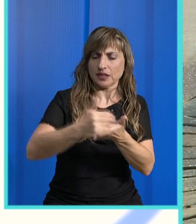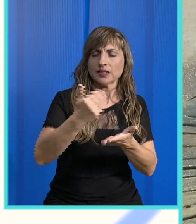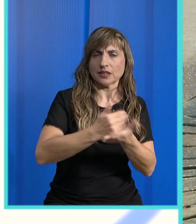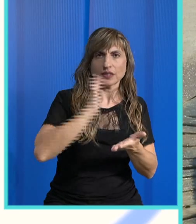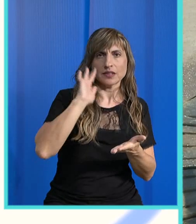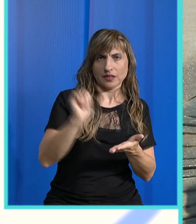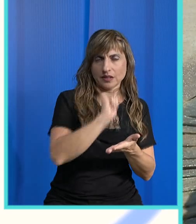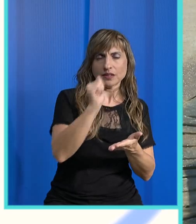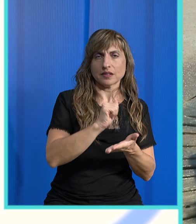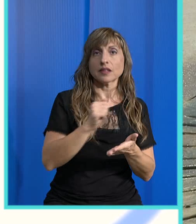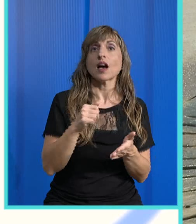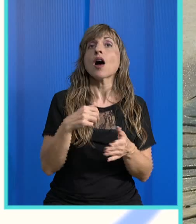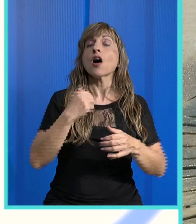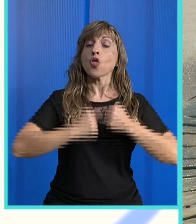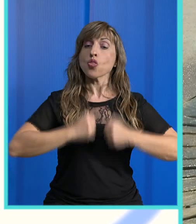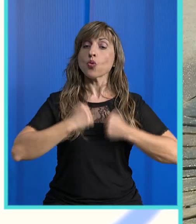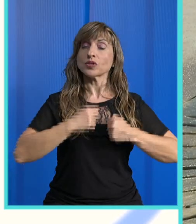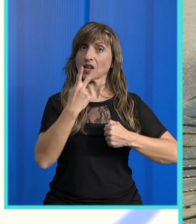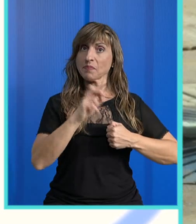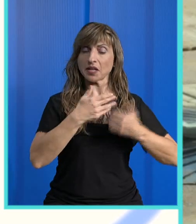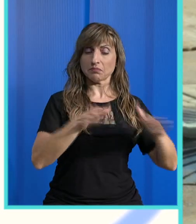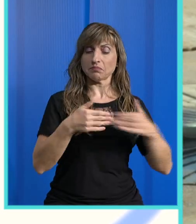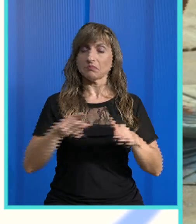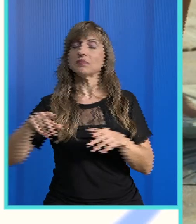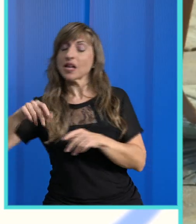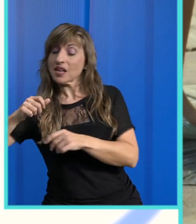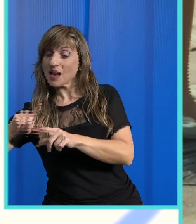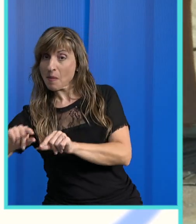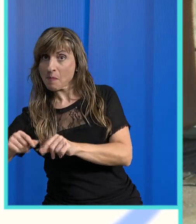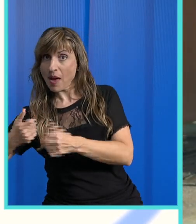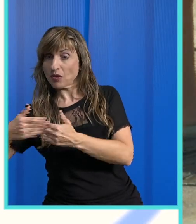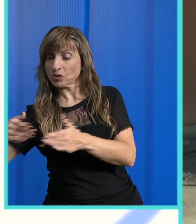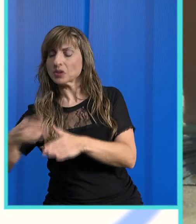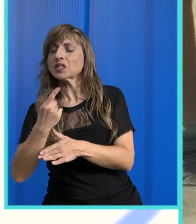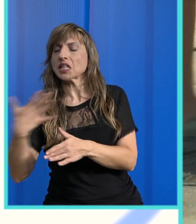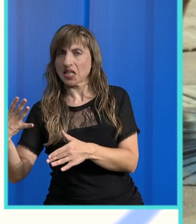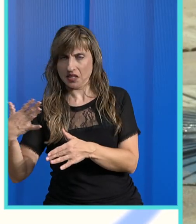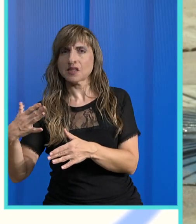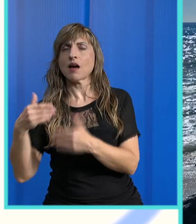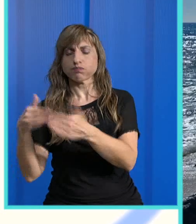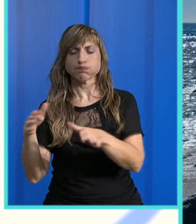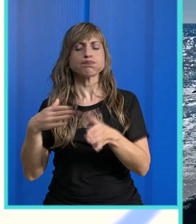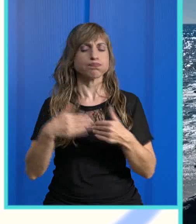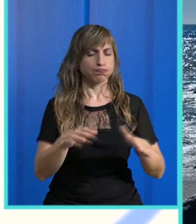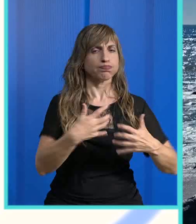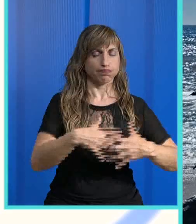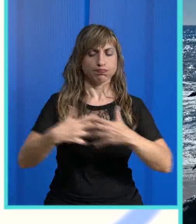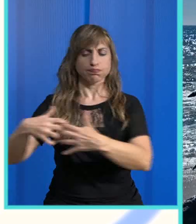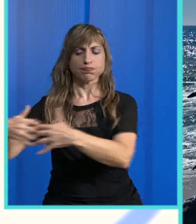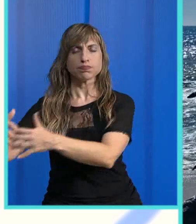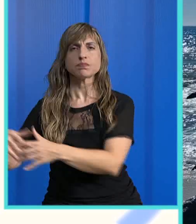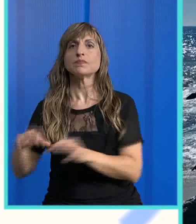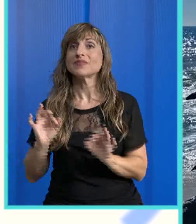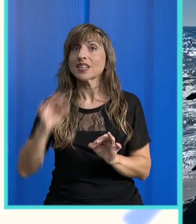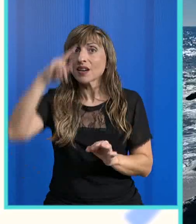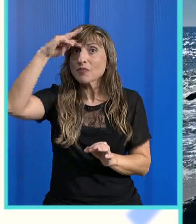reobrir bona part de les dutxes prop d'una vintena i rentapeus una quinzena ubicats arreu de les platges del municipi. Una de les preocupacions de l